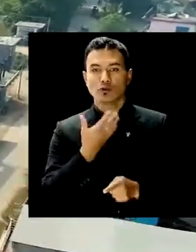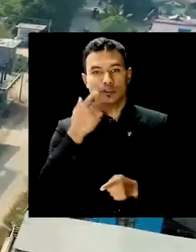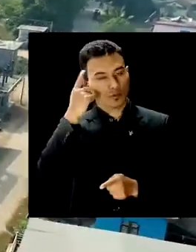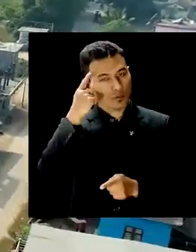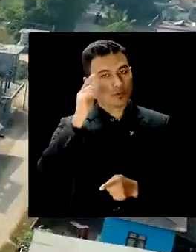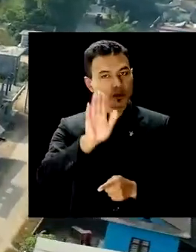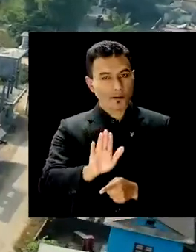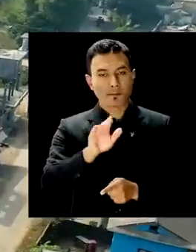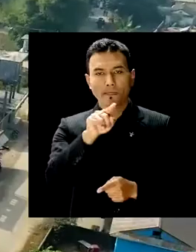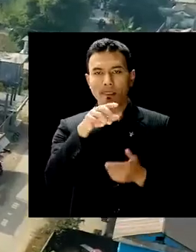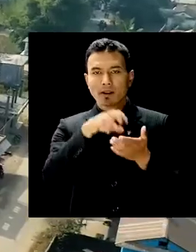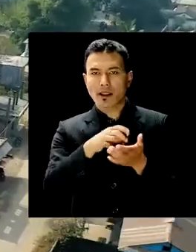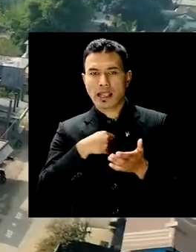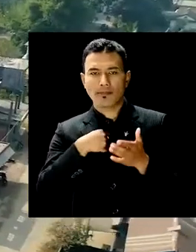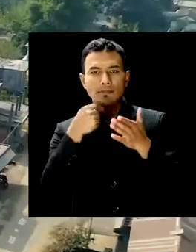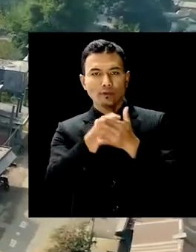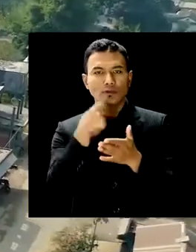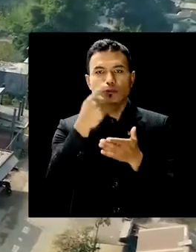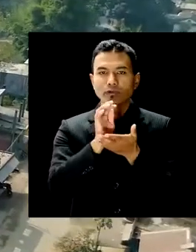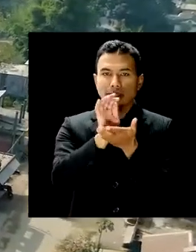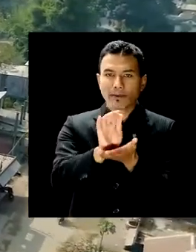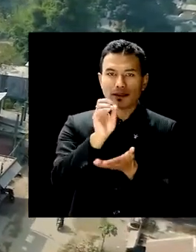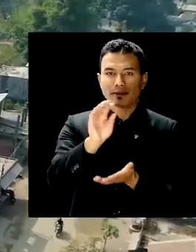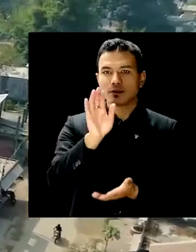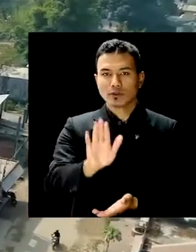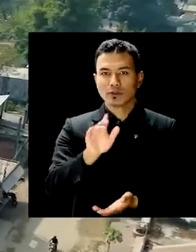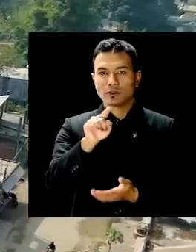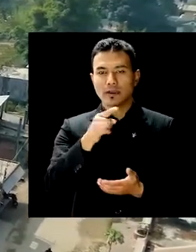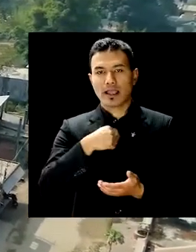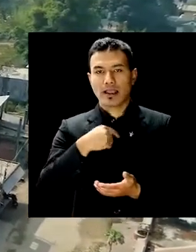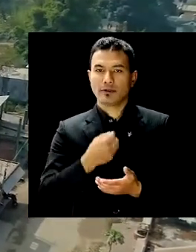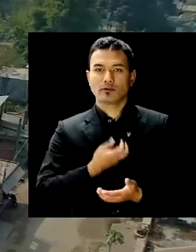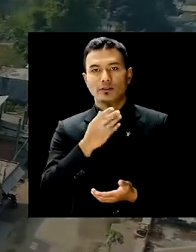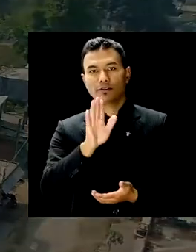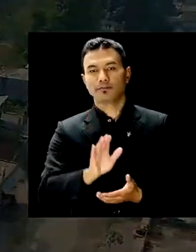किन भन्दा त्यो ठाउँमा हामी पुगेर कसैलाई सेवा दिन सकेका छौँ, त्यसमा पनि हामी खुसी छौँ।